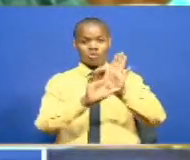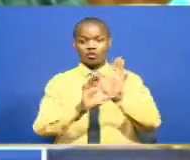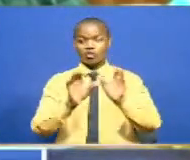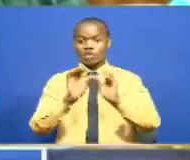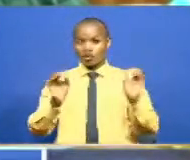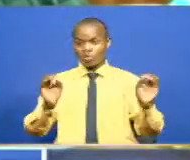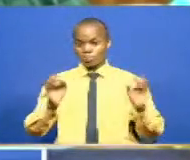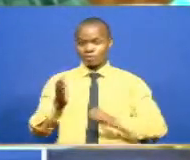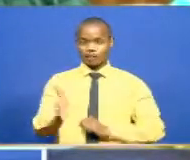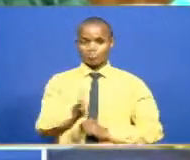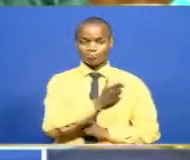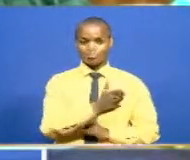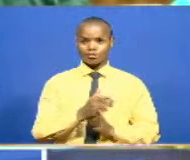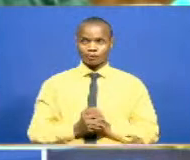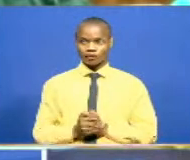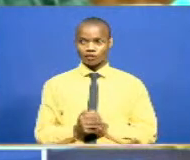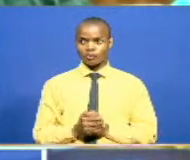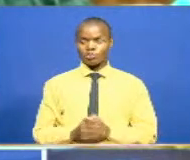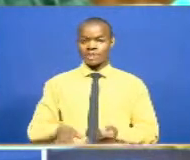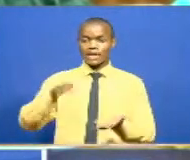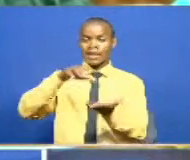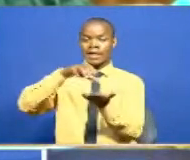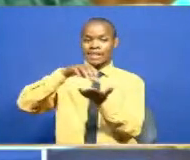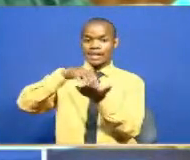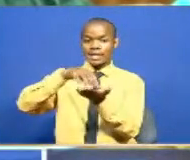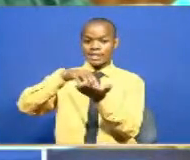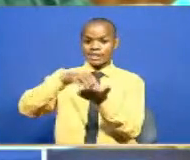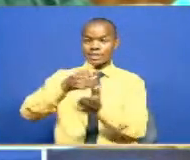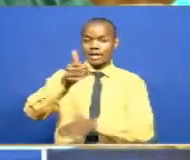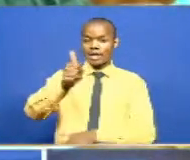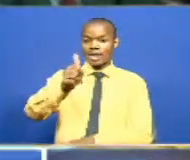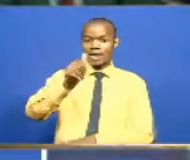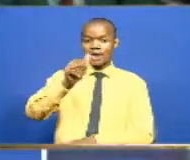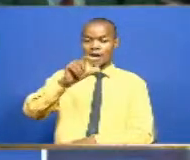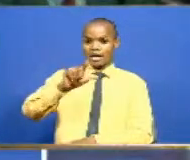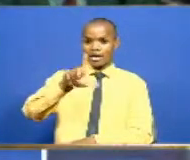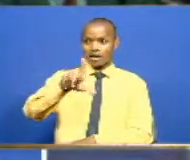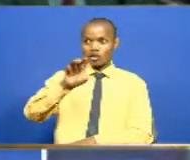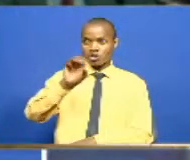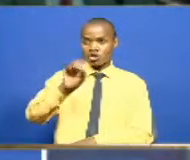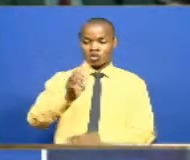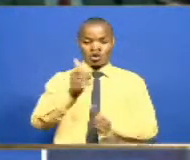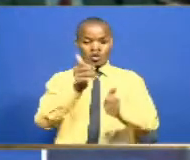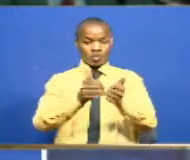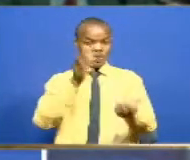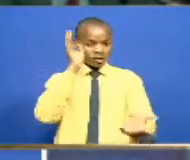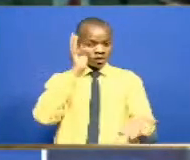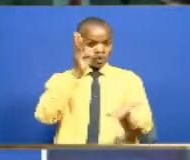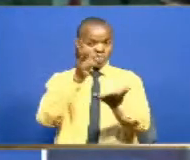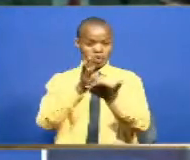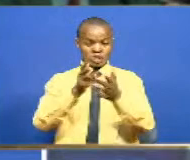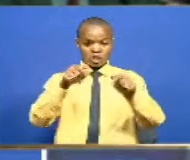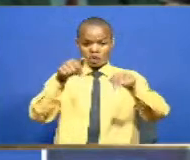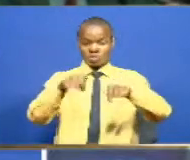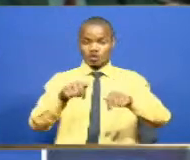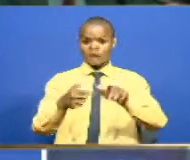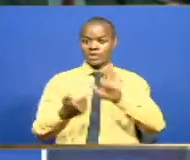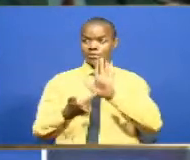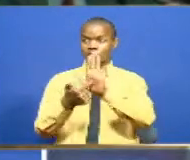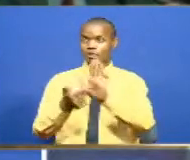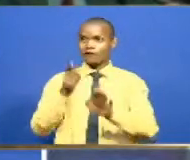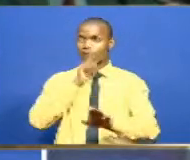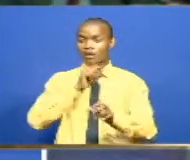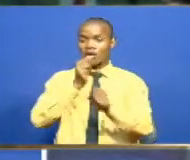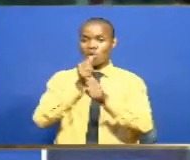Kwingineko, upande wa mashtaka kwenye kesi ya kashfa ya Anglo Leasing uliwasilisha shahidi wake wa mwisho leo John Kelo, mfanyakazi